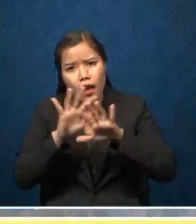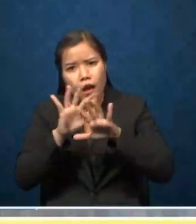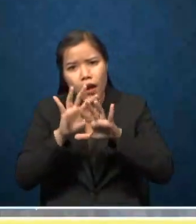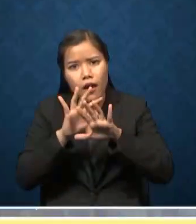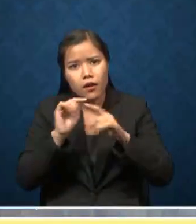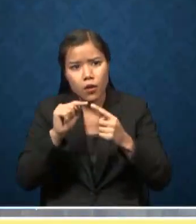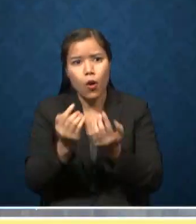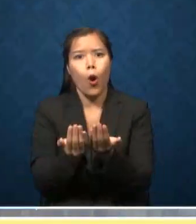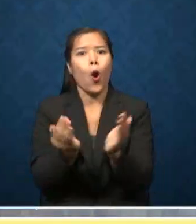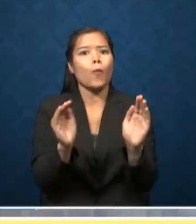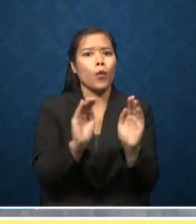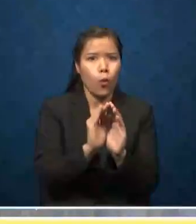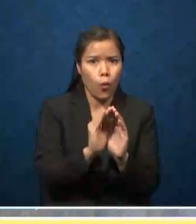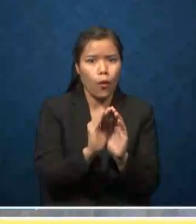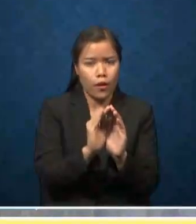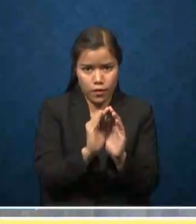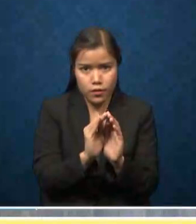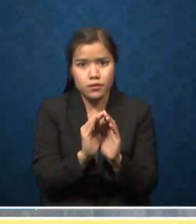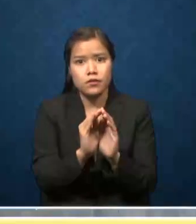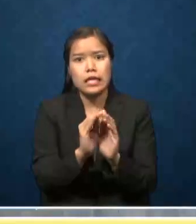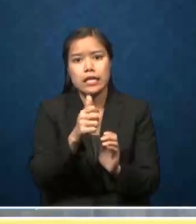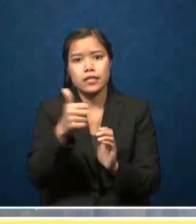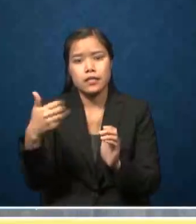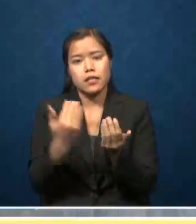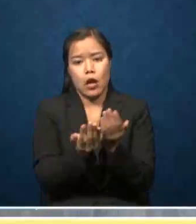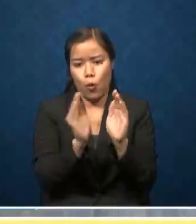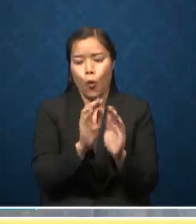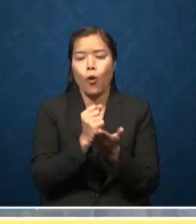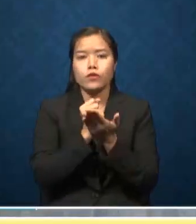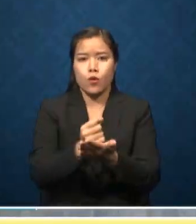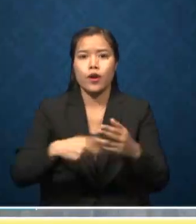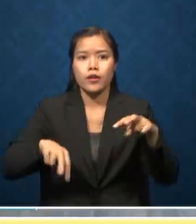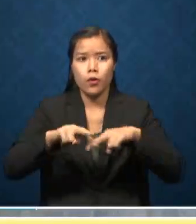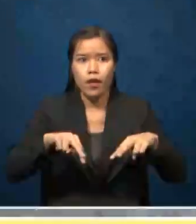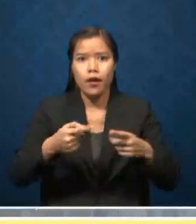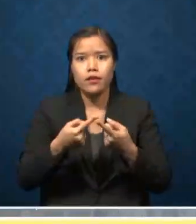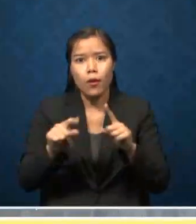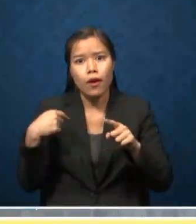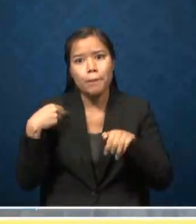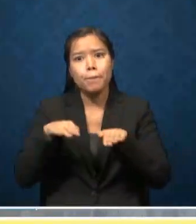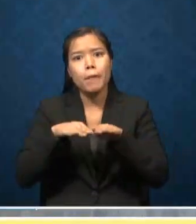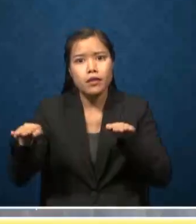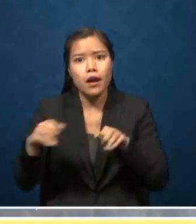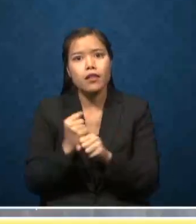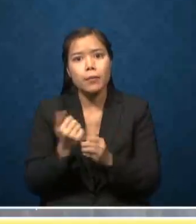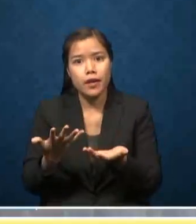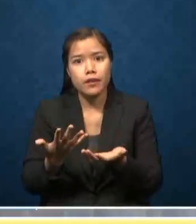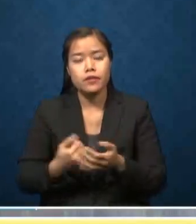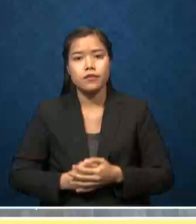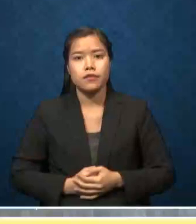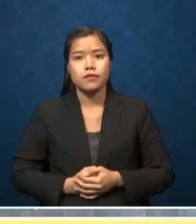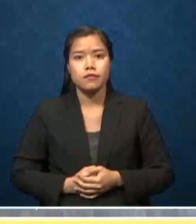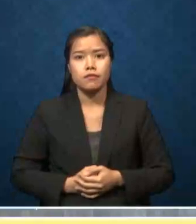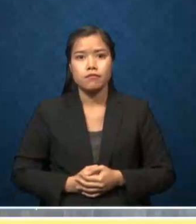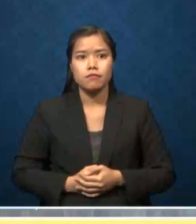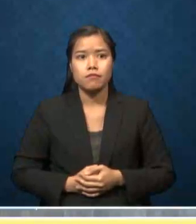Familyเห็นด้วยและโครงการดีครับอันนี้ดีบ้านเราควรไปทางนี้แต่ InterMediaจะเอายังไงนะครับ Primaryจะเอา